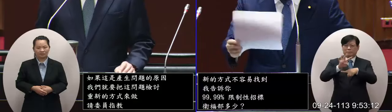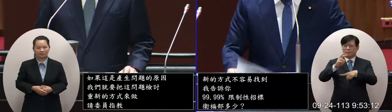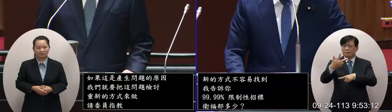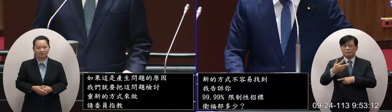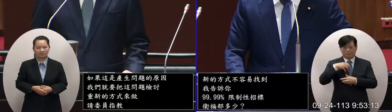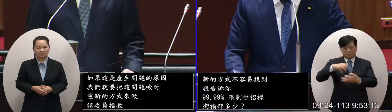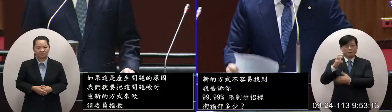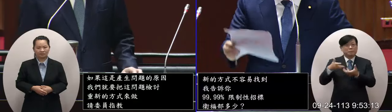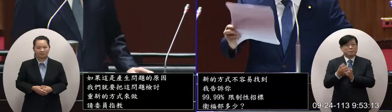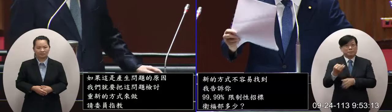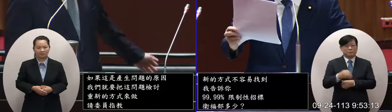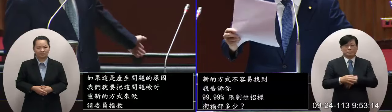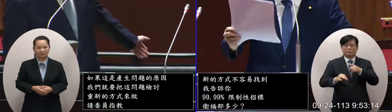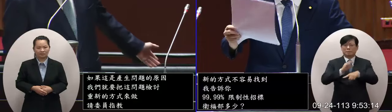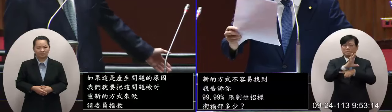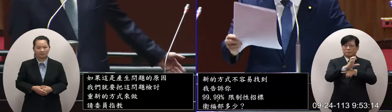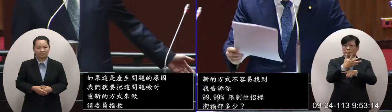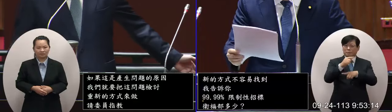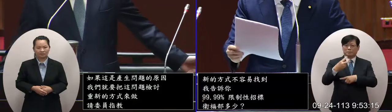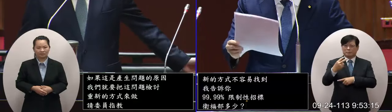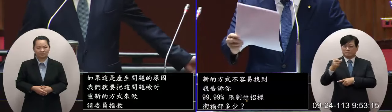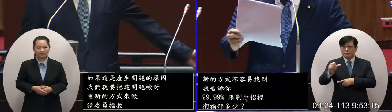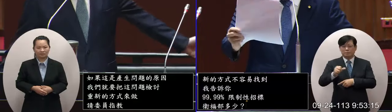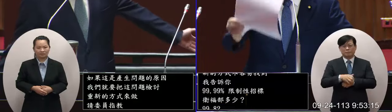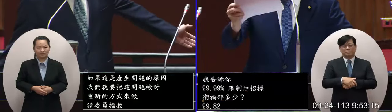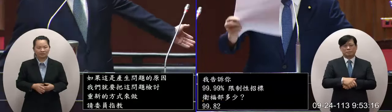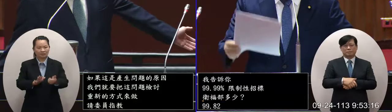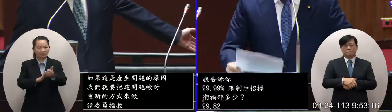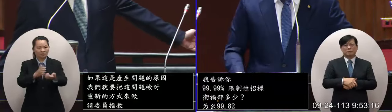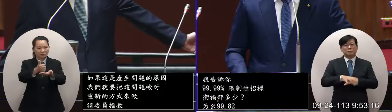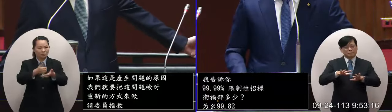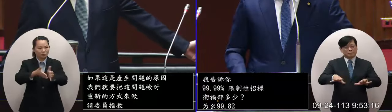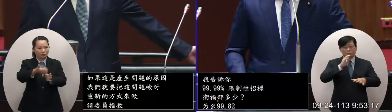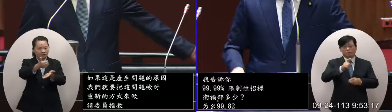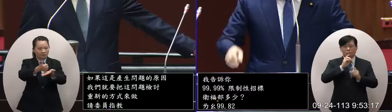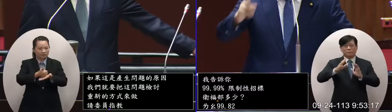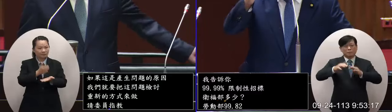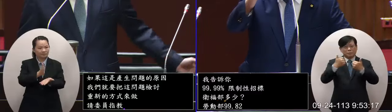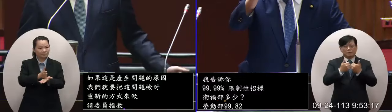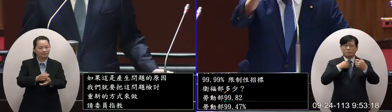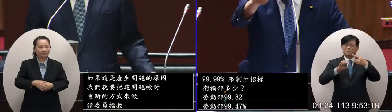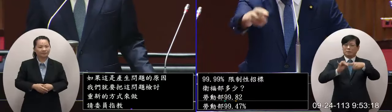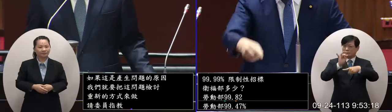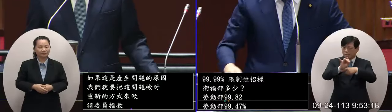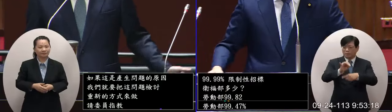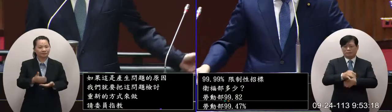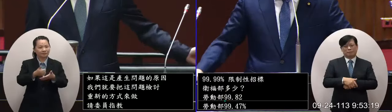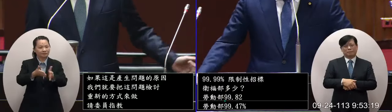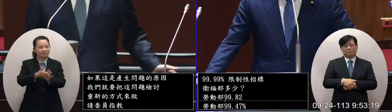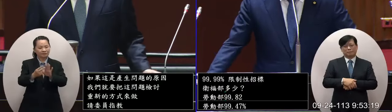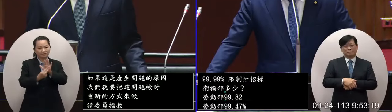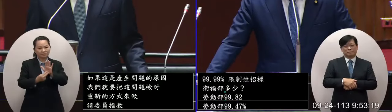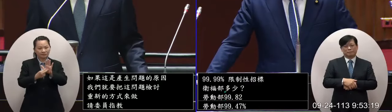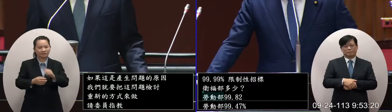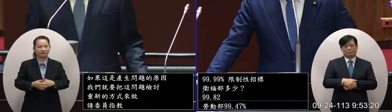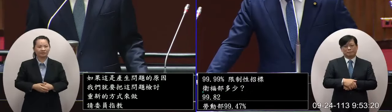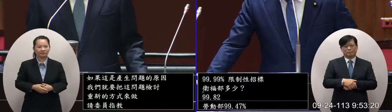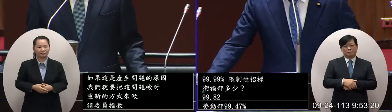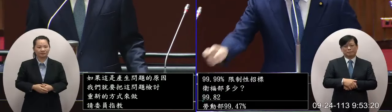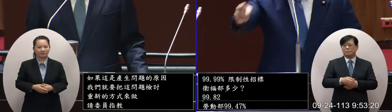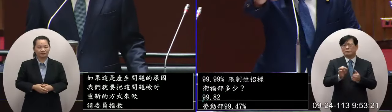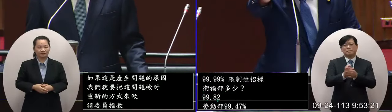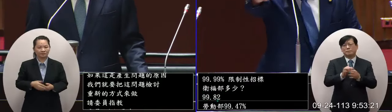99.47 内政部多少？98.25 委员请部长来说明。 国发会多少？100%啊！ 请部长来说明。 没